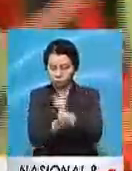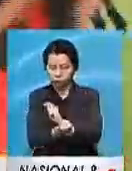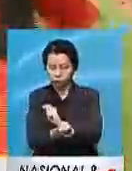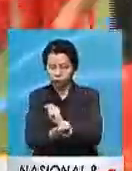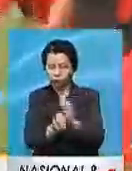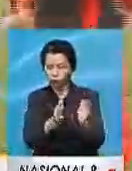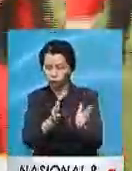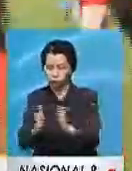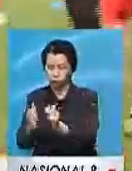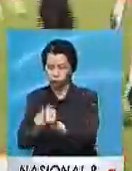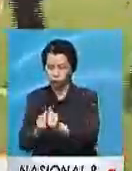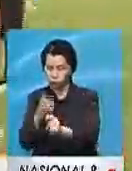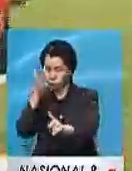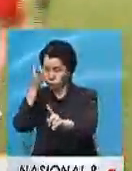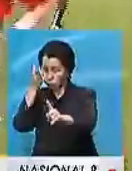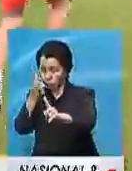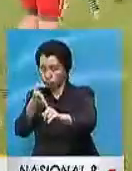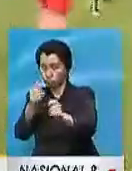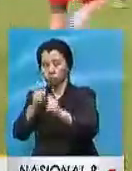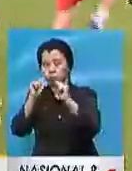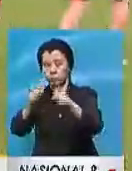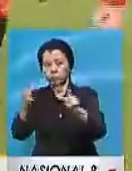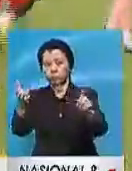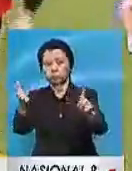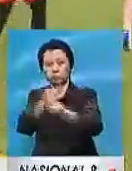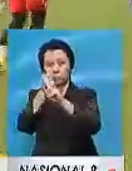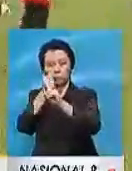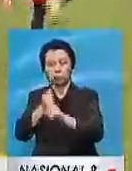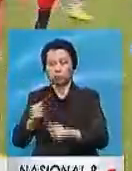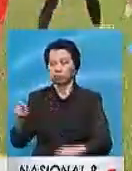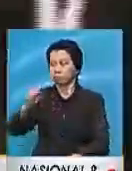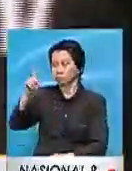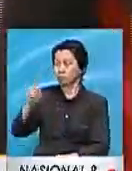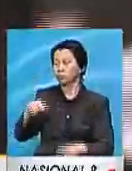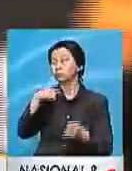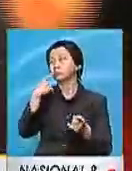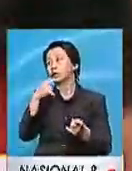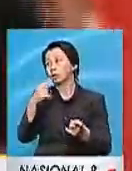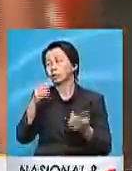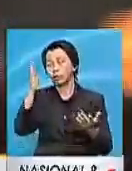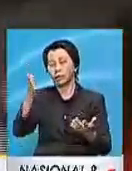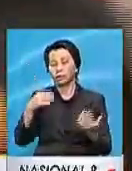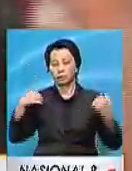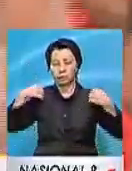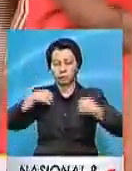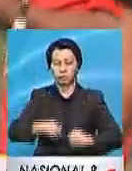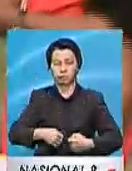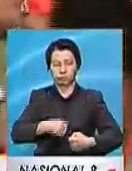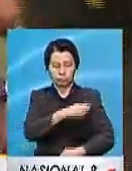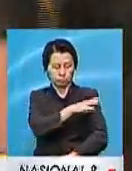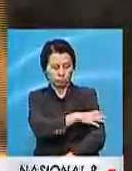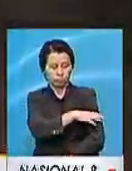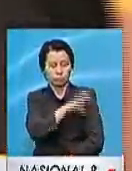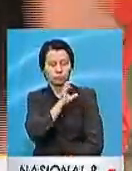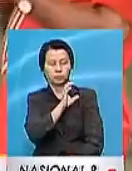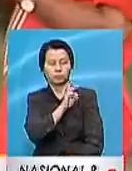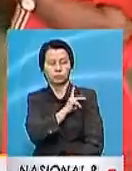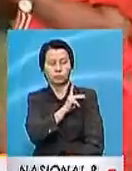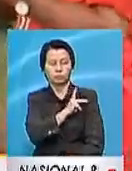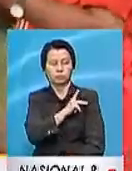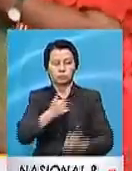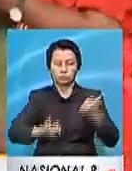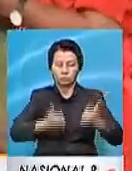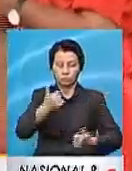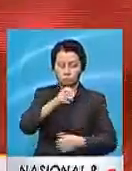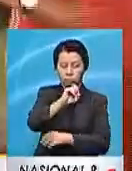memastikan sasaran tersebut mampu digapai ditanya mengenai Siapakah bakal memakai lilitan Kapten pasukan sama ada Mohamad